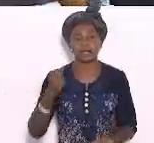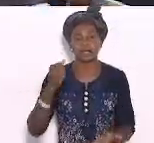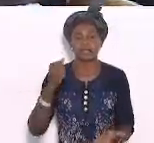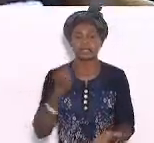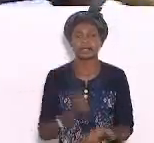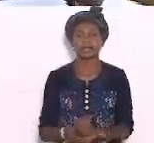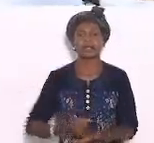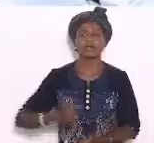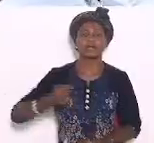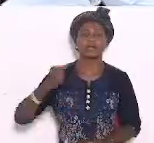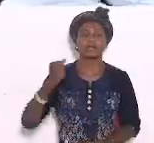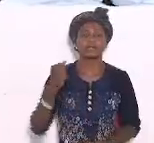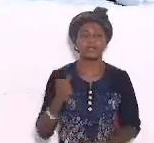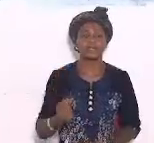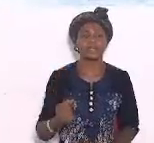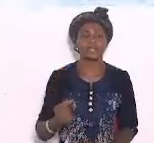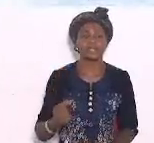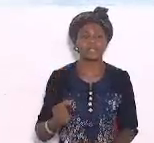AMEN